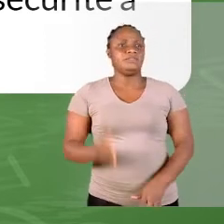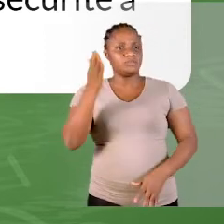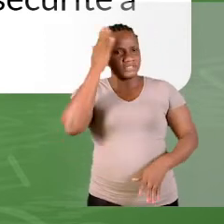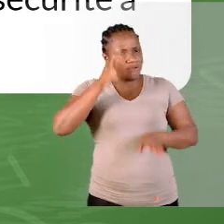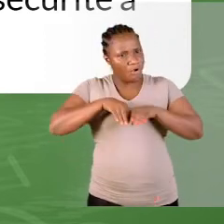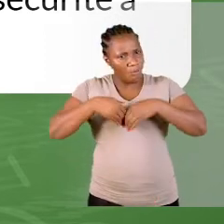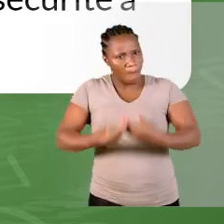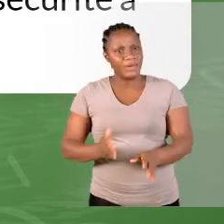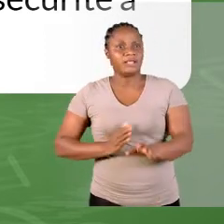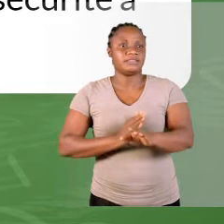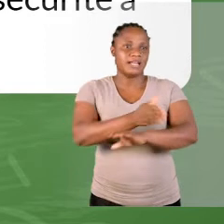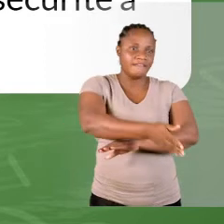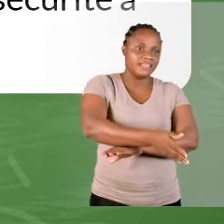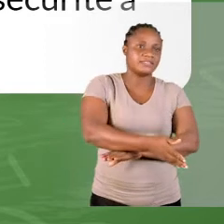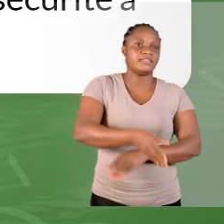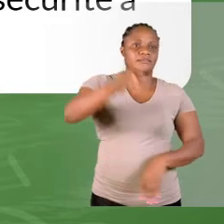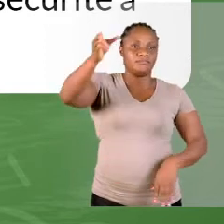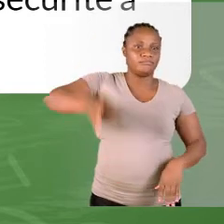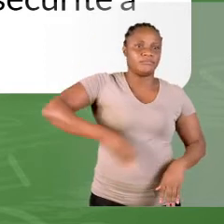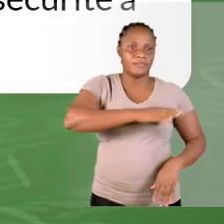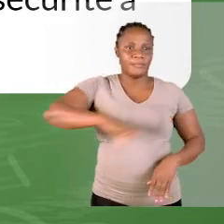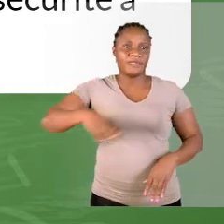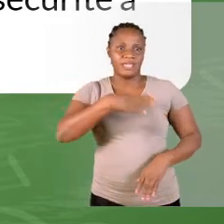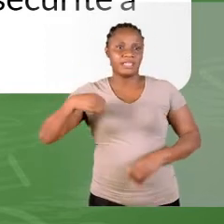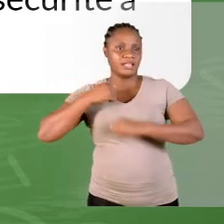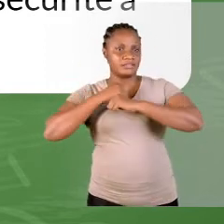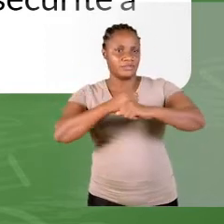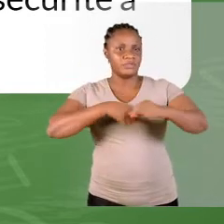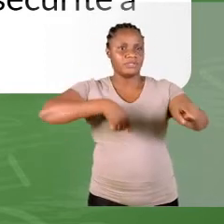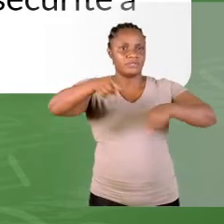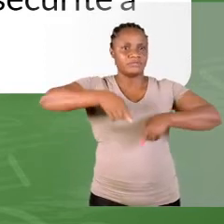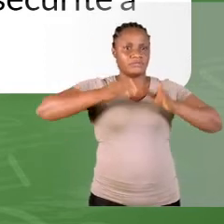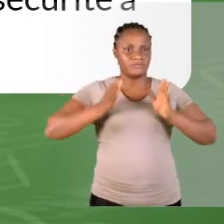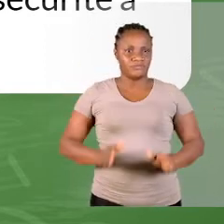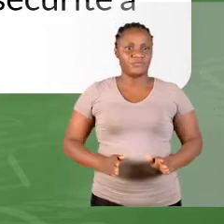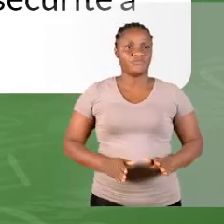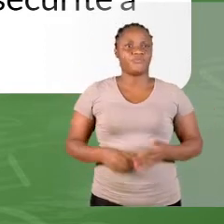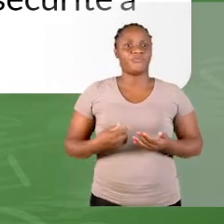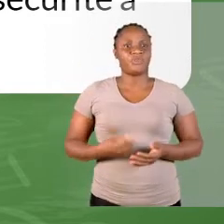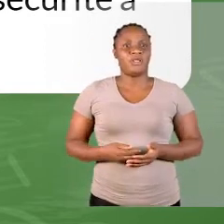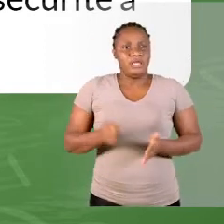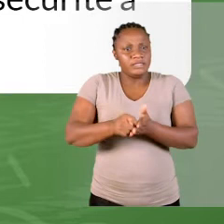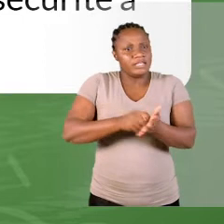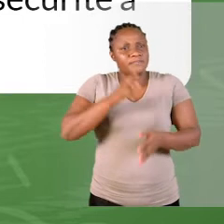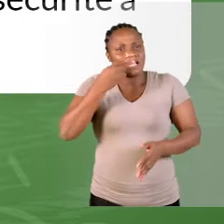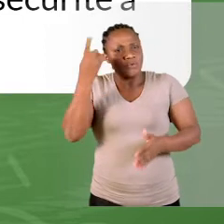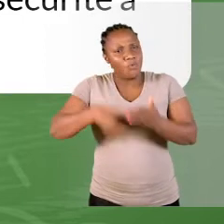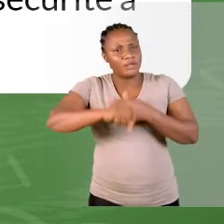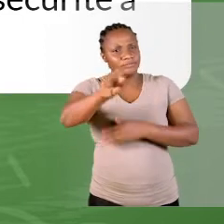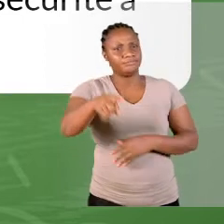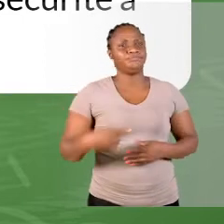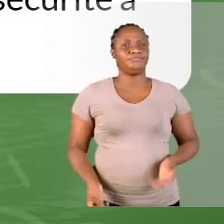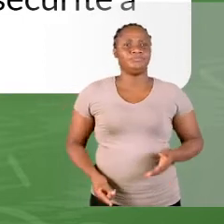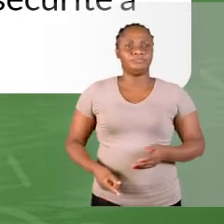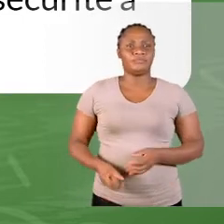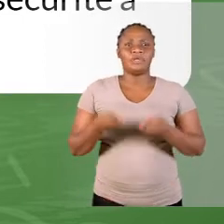la traversée à une intersection et la sécurité des usagers. Alors, de quoi s'agit-il? Il